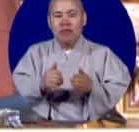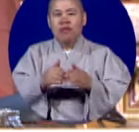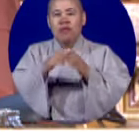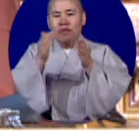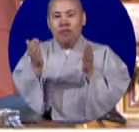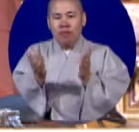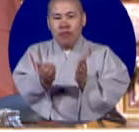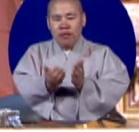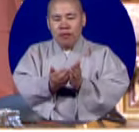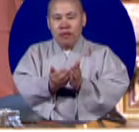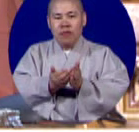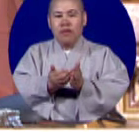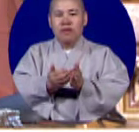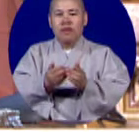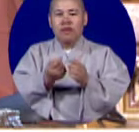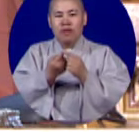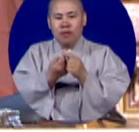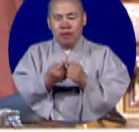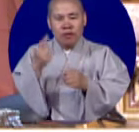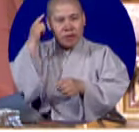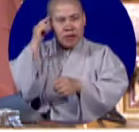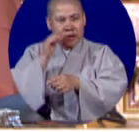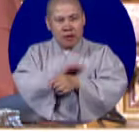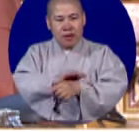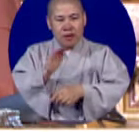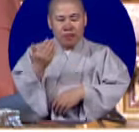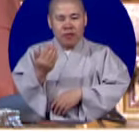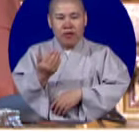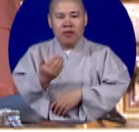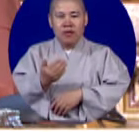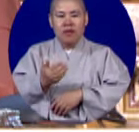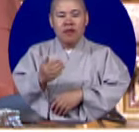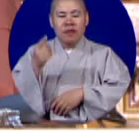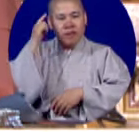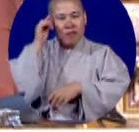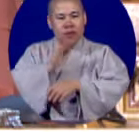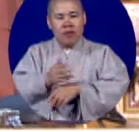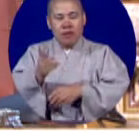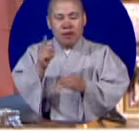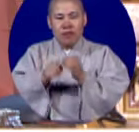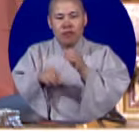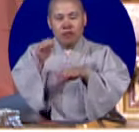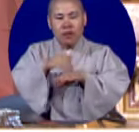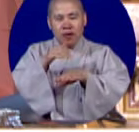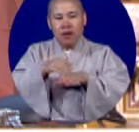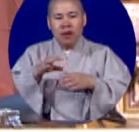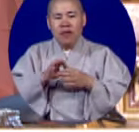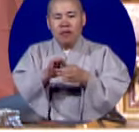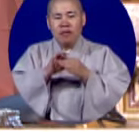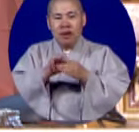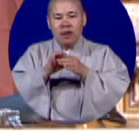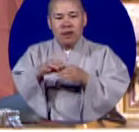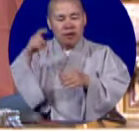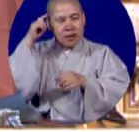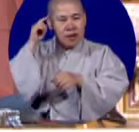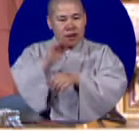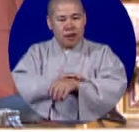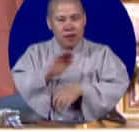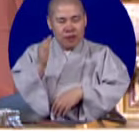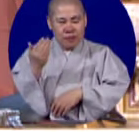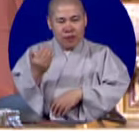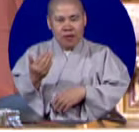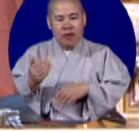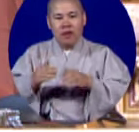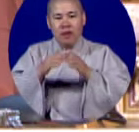종지다. 반야바라밀은 그 수행 과정의 지혜들이에요. 수행 과정에.